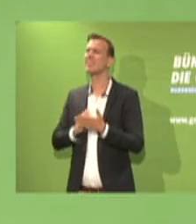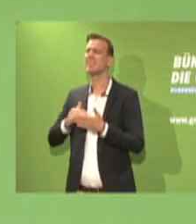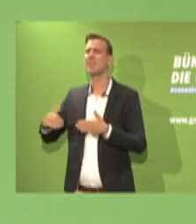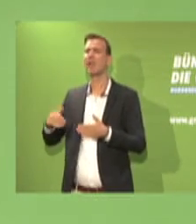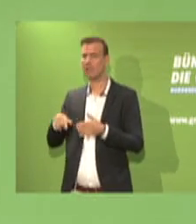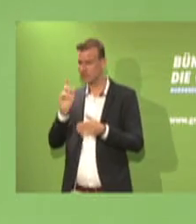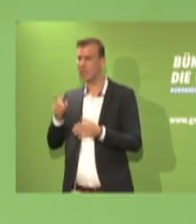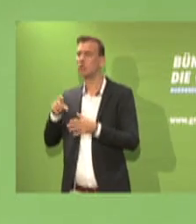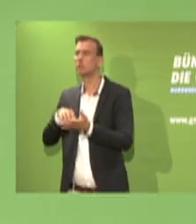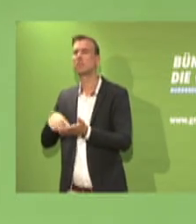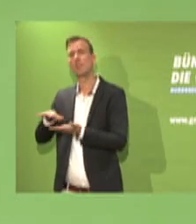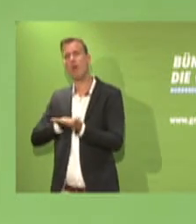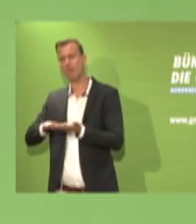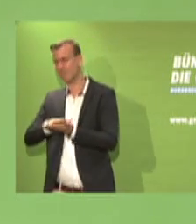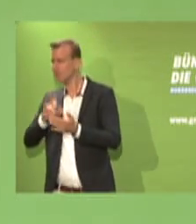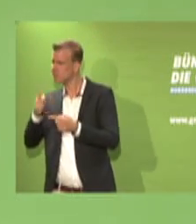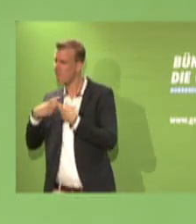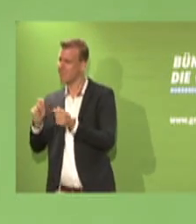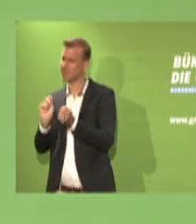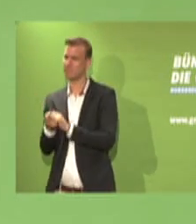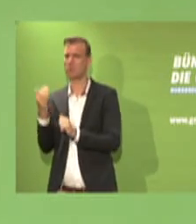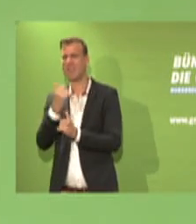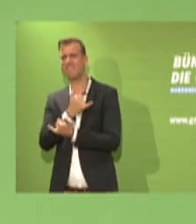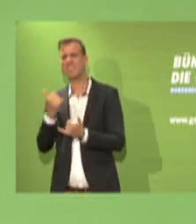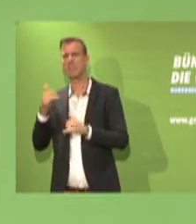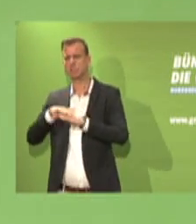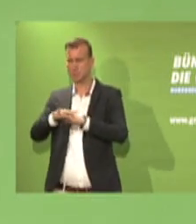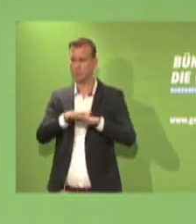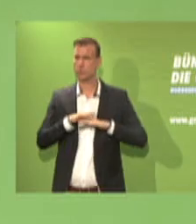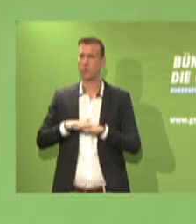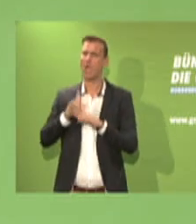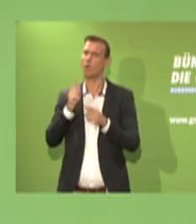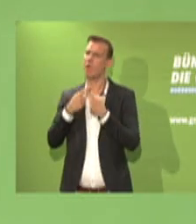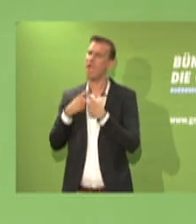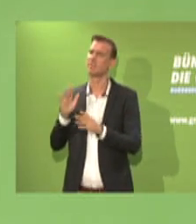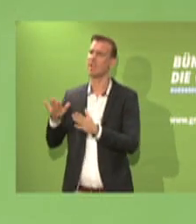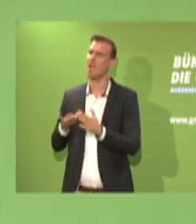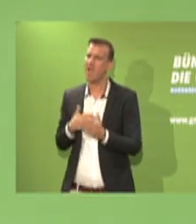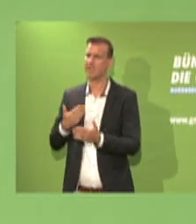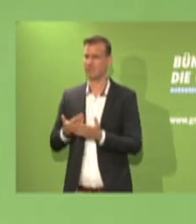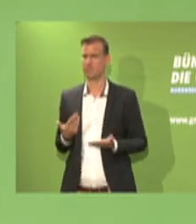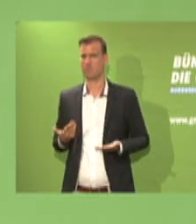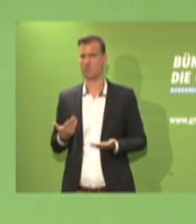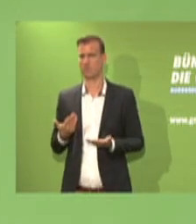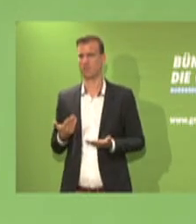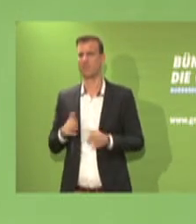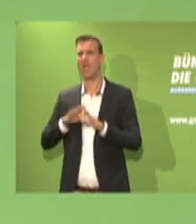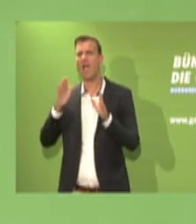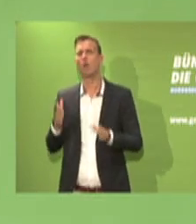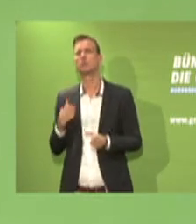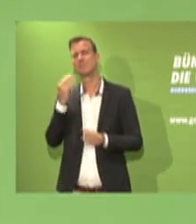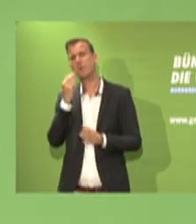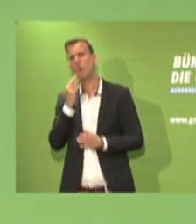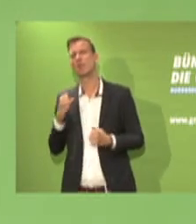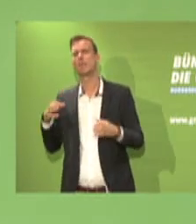neu definiert, anders gestaltet werden, mit KOM-Strukturen, aber auch mit anderen Angeboten. Und da sind dann die Haus- und